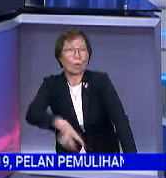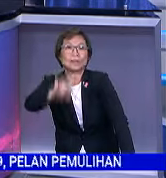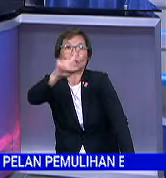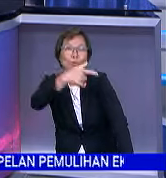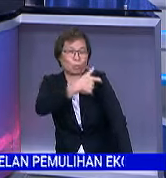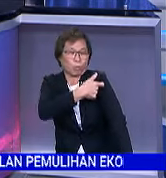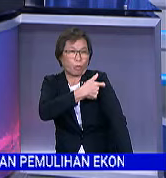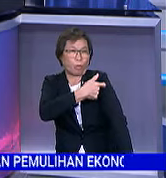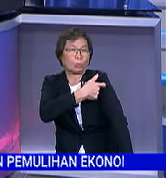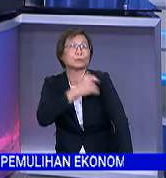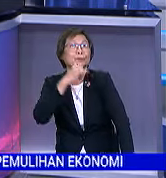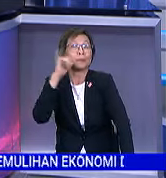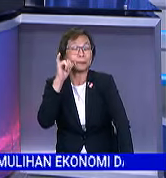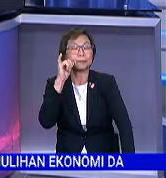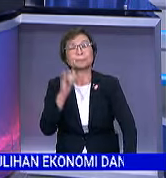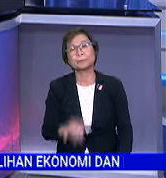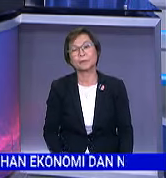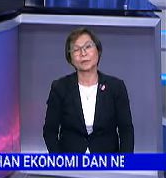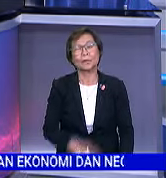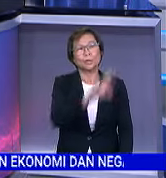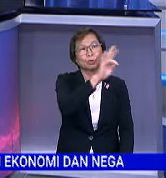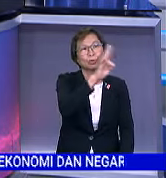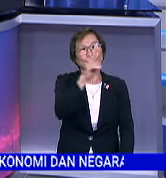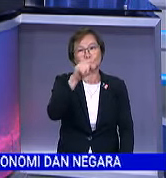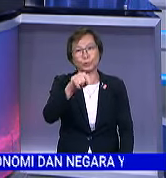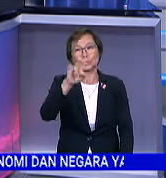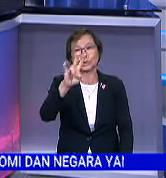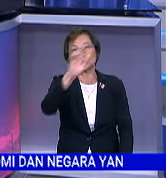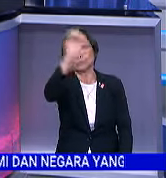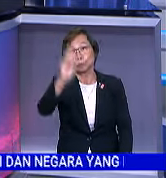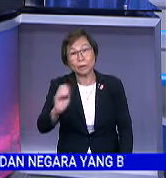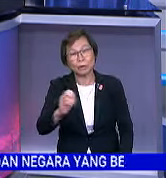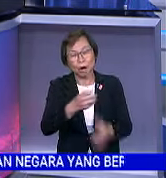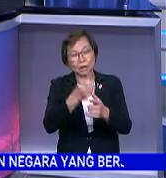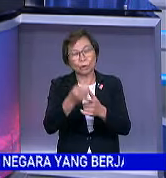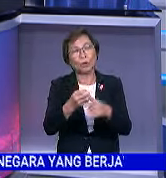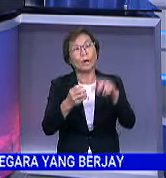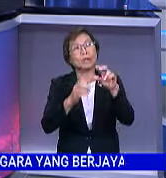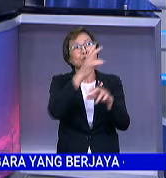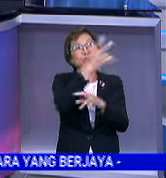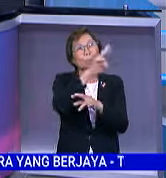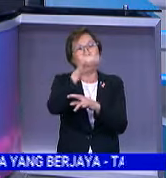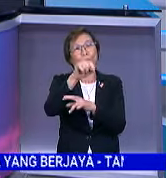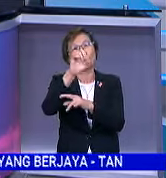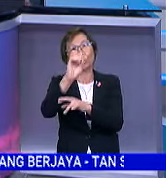satu dus setakat semalam 72 pembelahan 7 protes atau